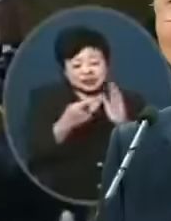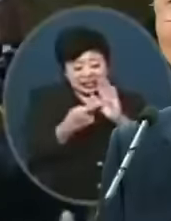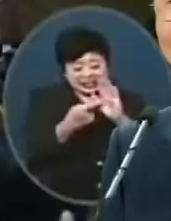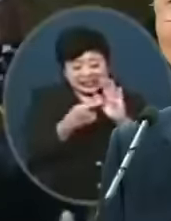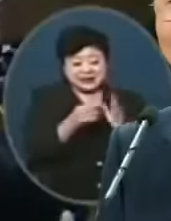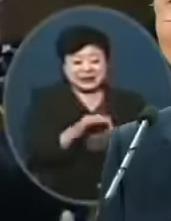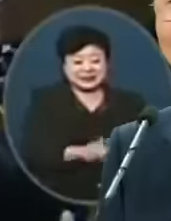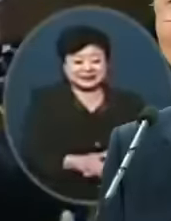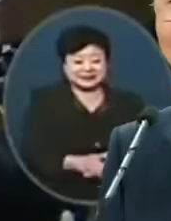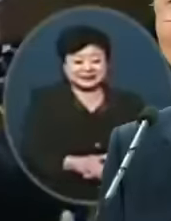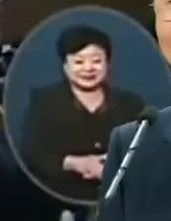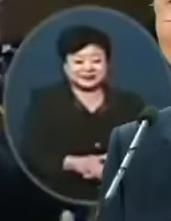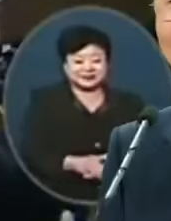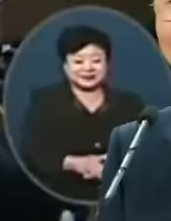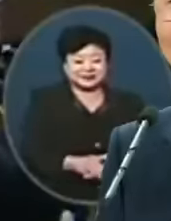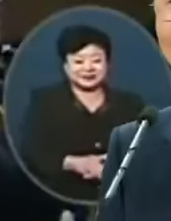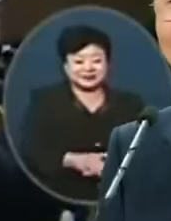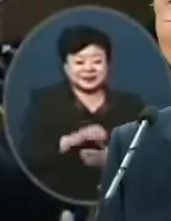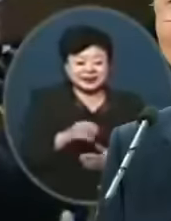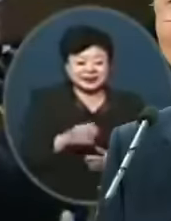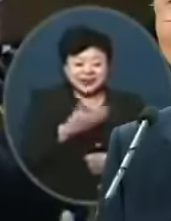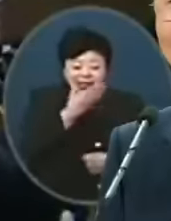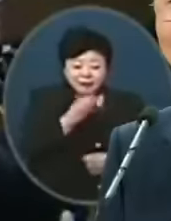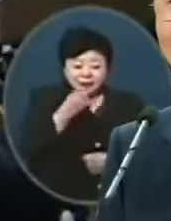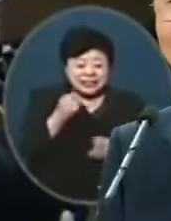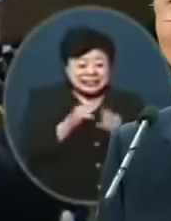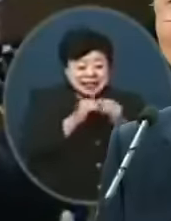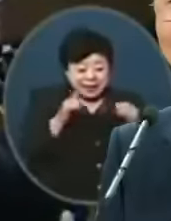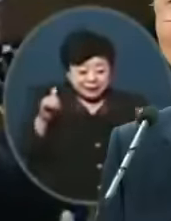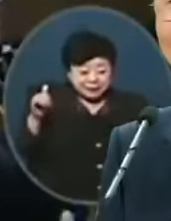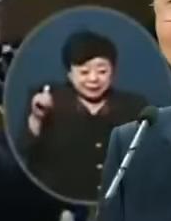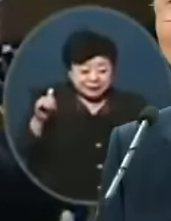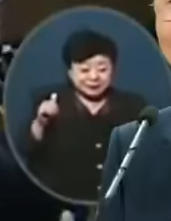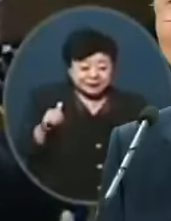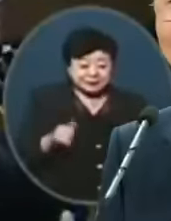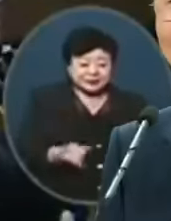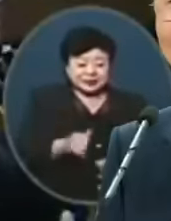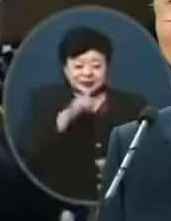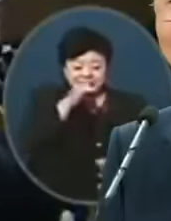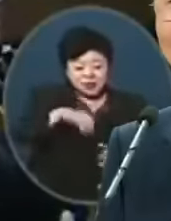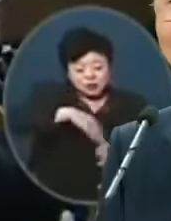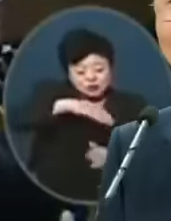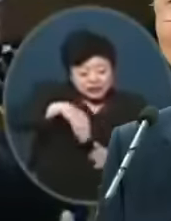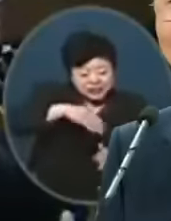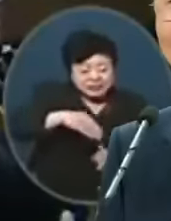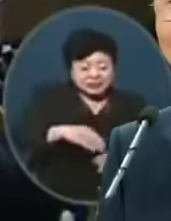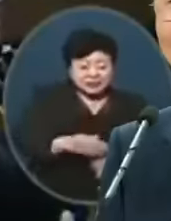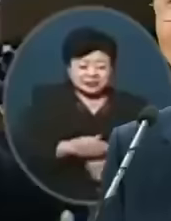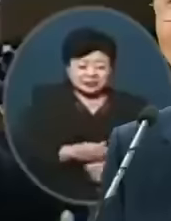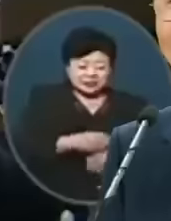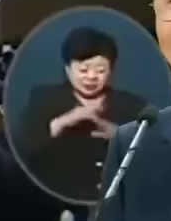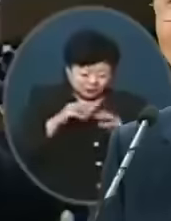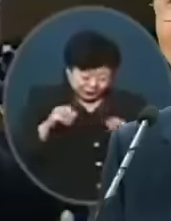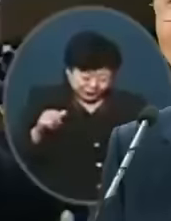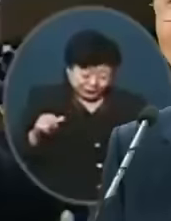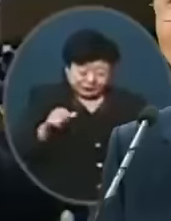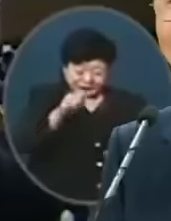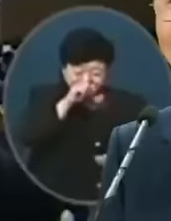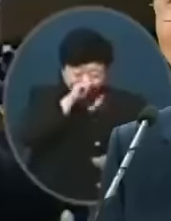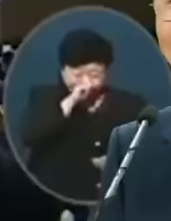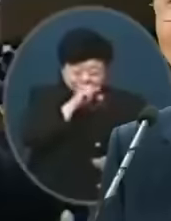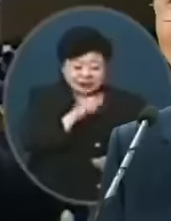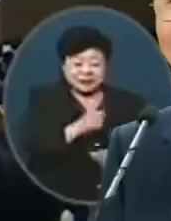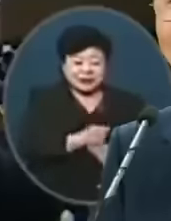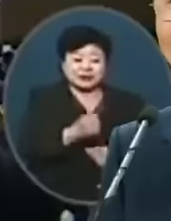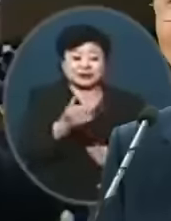것입니다. 이와 같은 행복한 사람은 온통 그가 있는 분위기를 부드럽게 하고 살맛이 있게